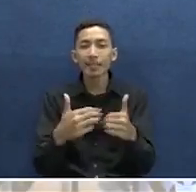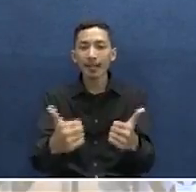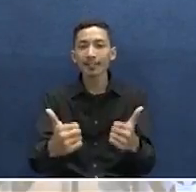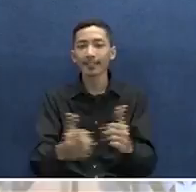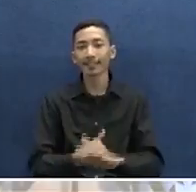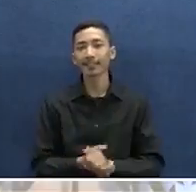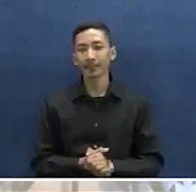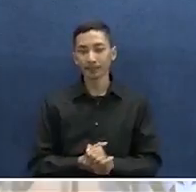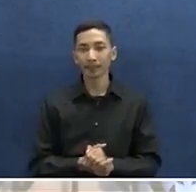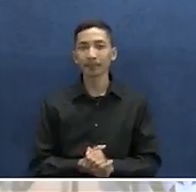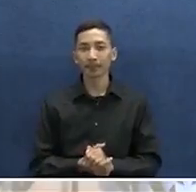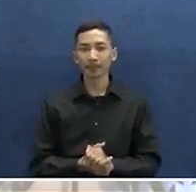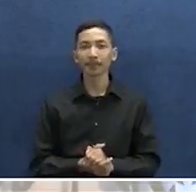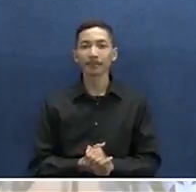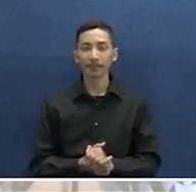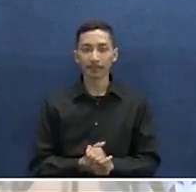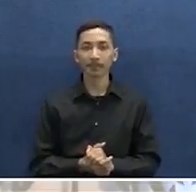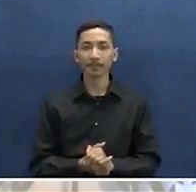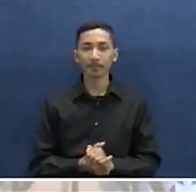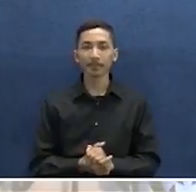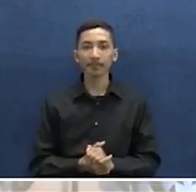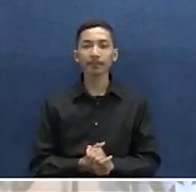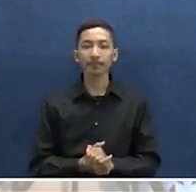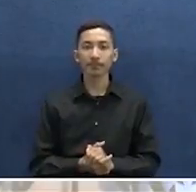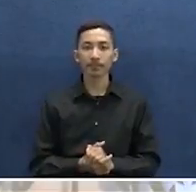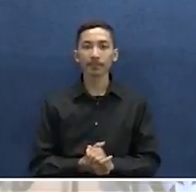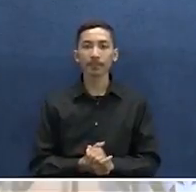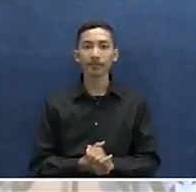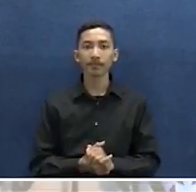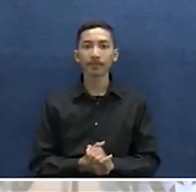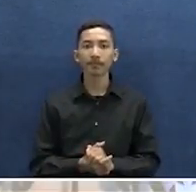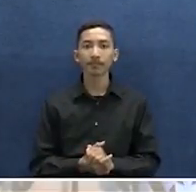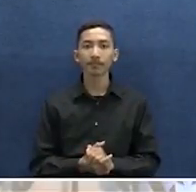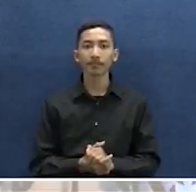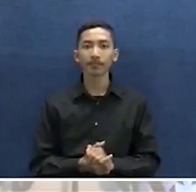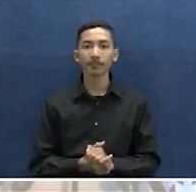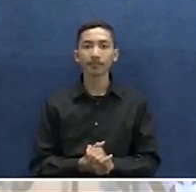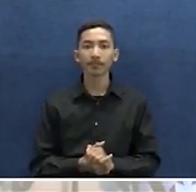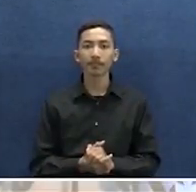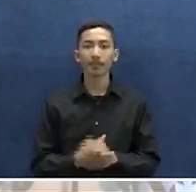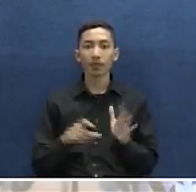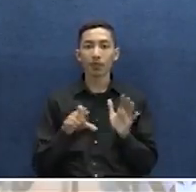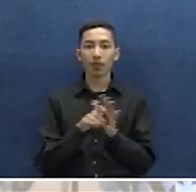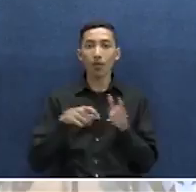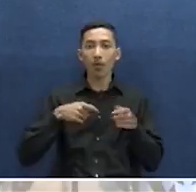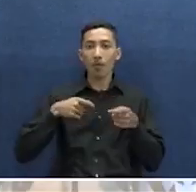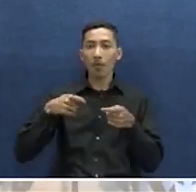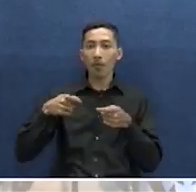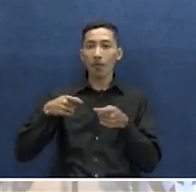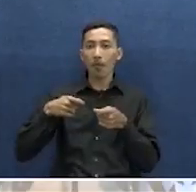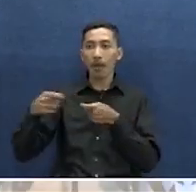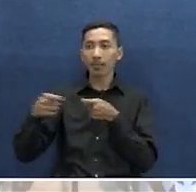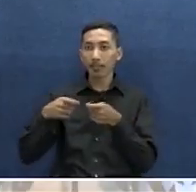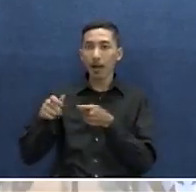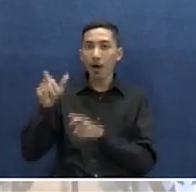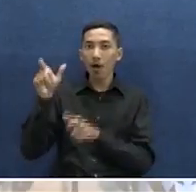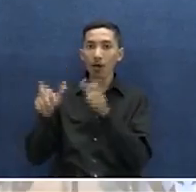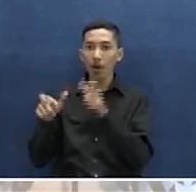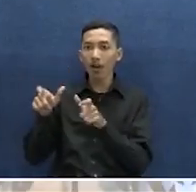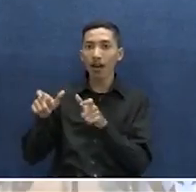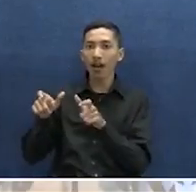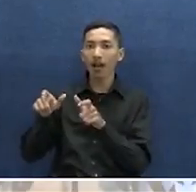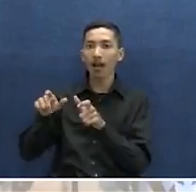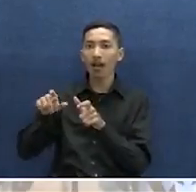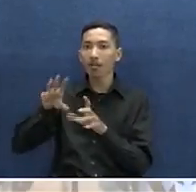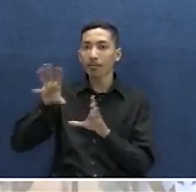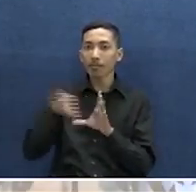Insyaallah saya tanah ikhlas ya tapi bagaimana nasib head rasa ya barista Saya orang yang terlibat istri